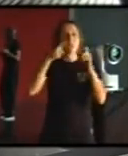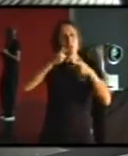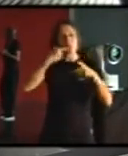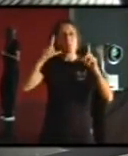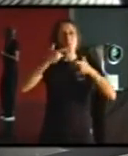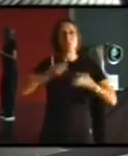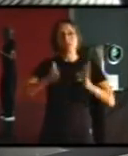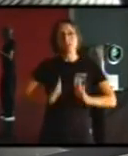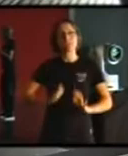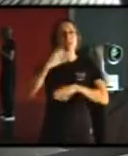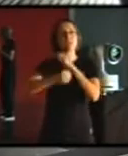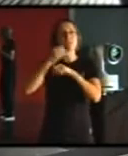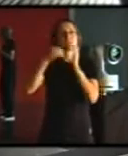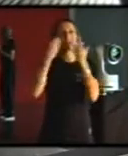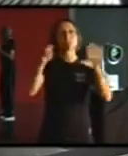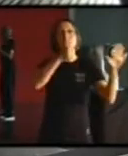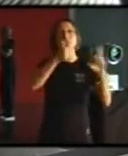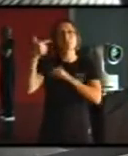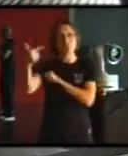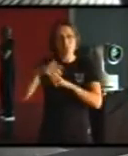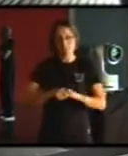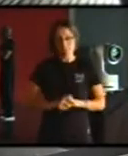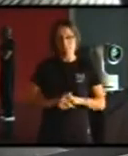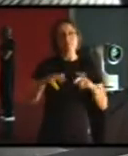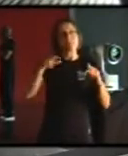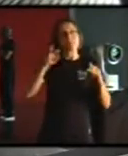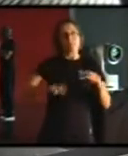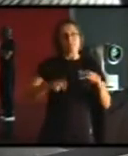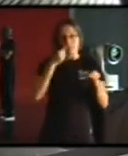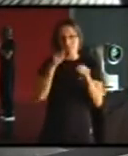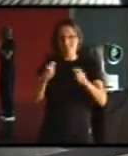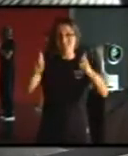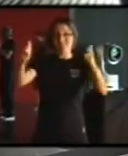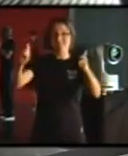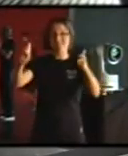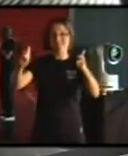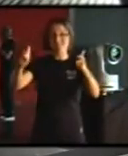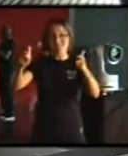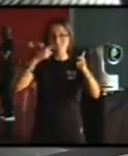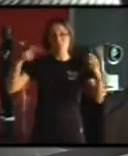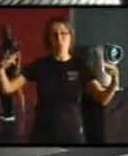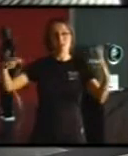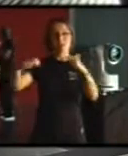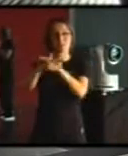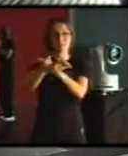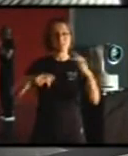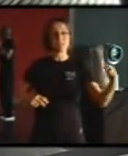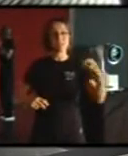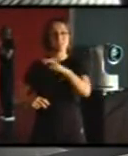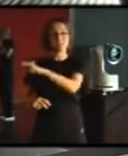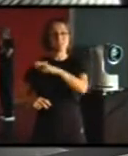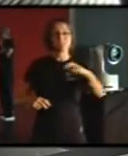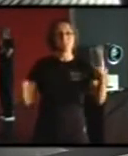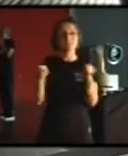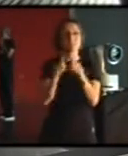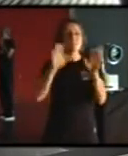officielle de 62 pour voir que c'est là qu'on repart de Berlin-Est. C'est un pavillon de gare comme d'autres pavillons de